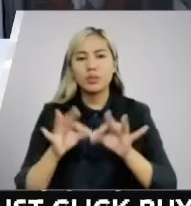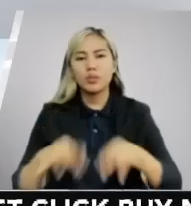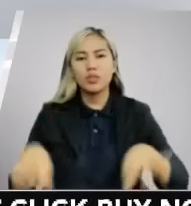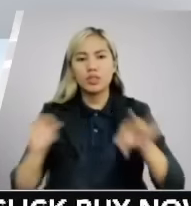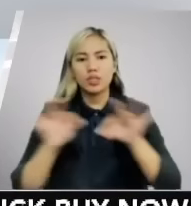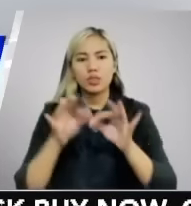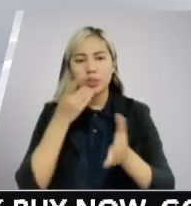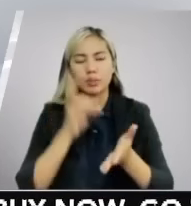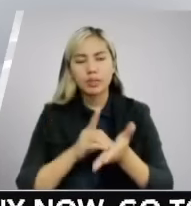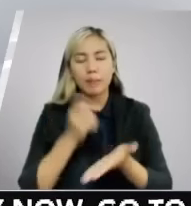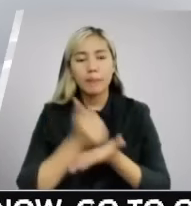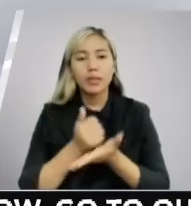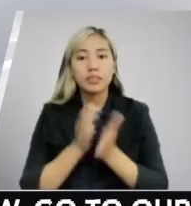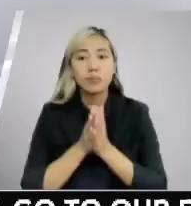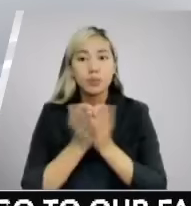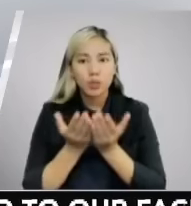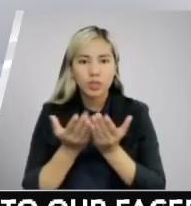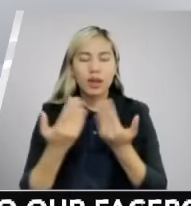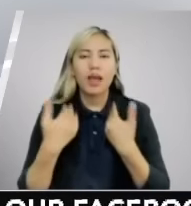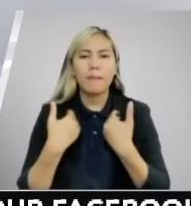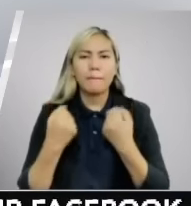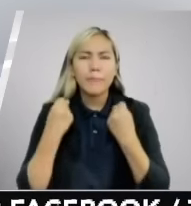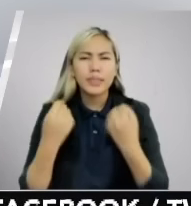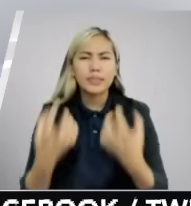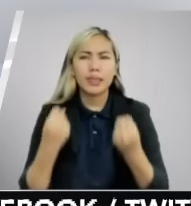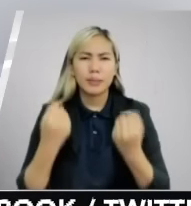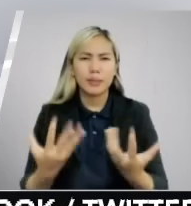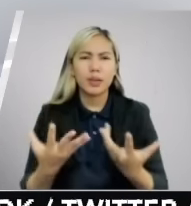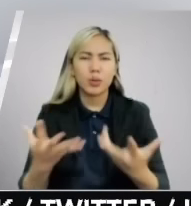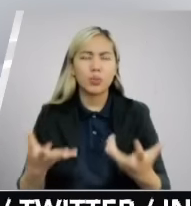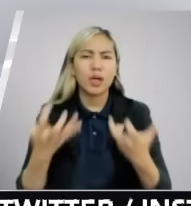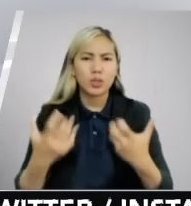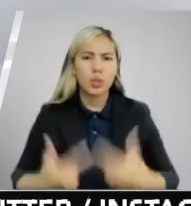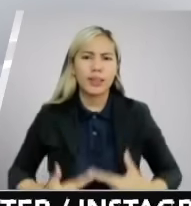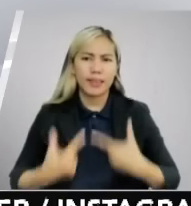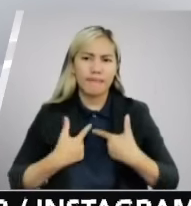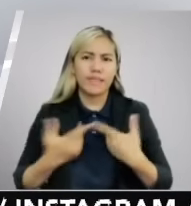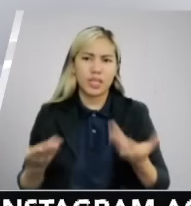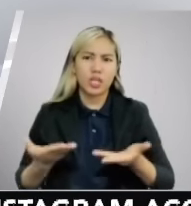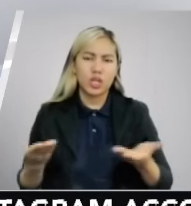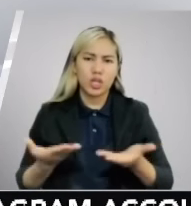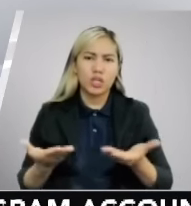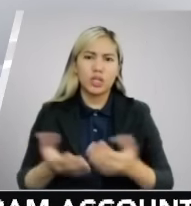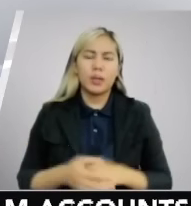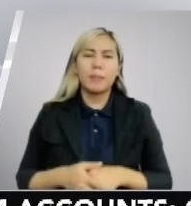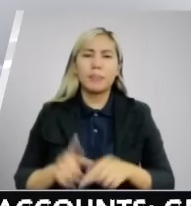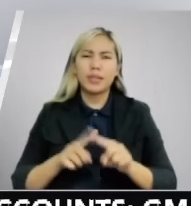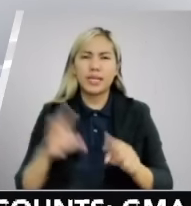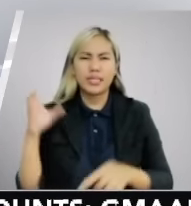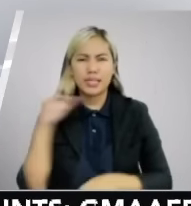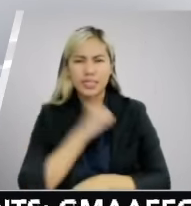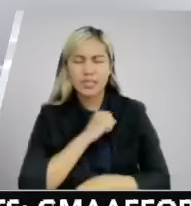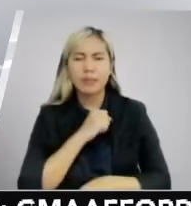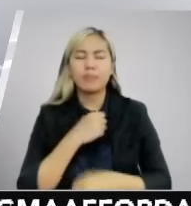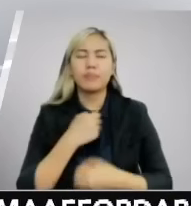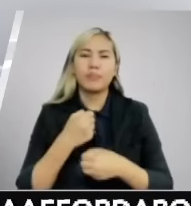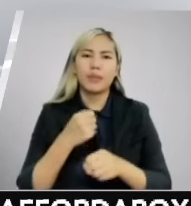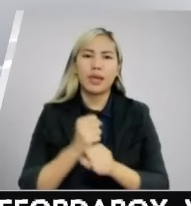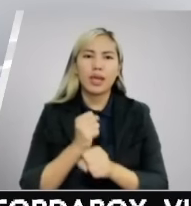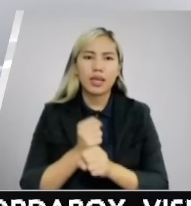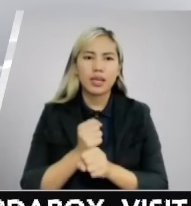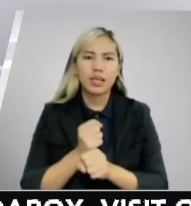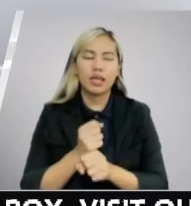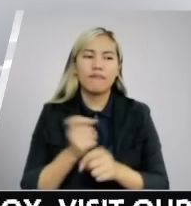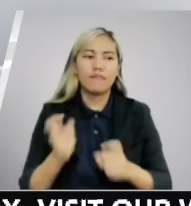passport. There are a lot po na parang gusto na lang tumira dito permanently but I guess there were pretty shortcuts in